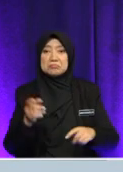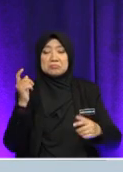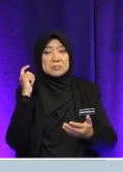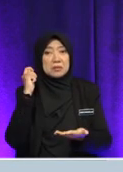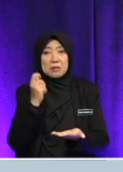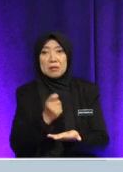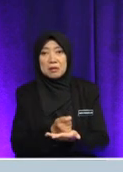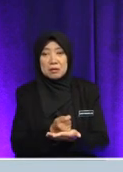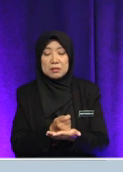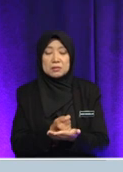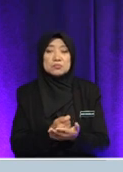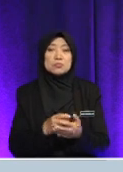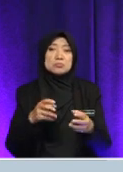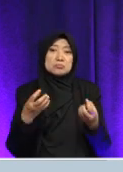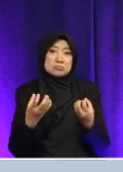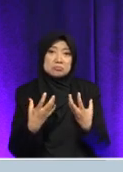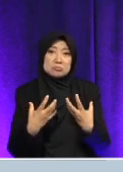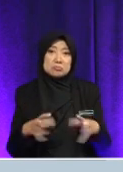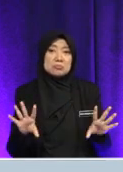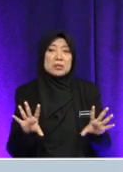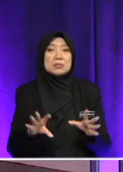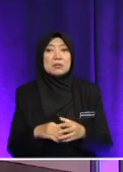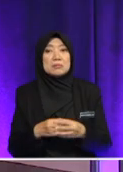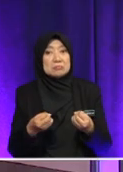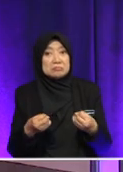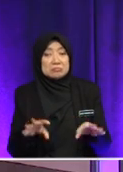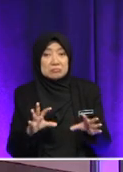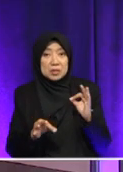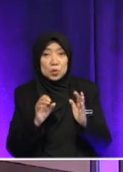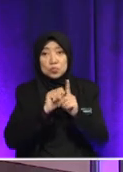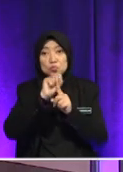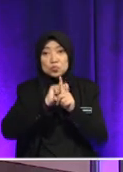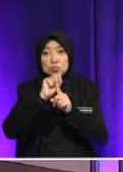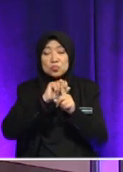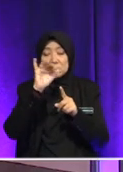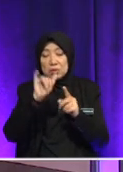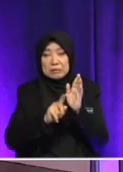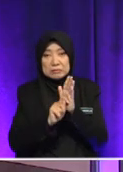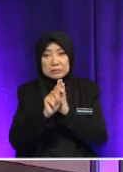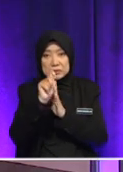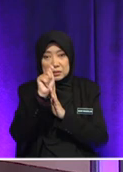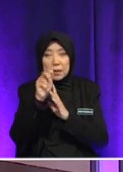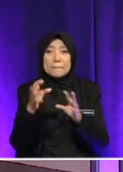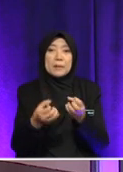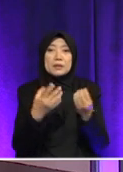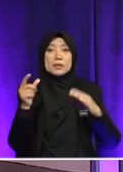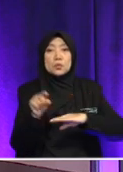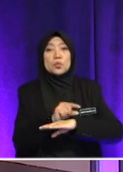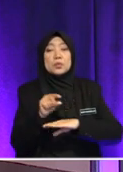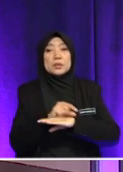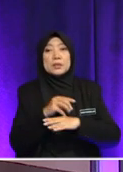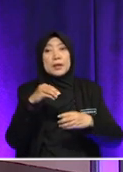apabila dikenakan suhu yang ya oke so ini kaca sudah kapula banyak yang kita guna dalam